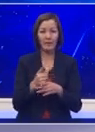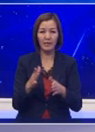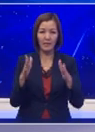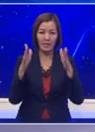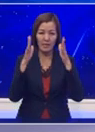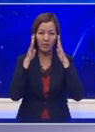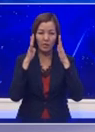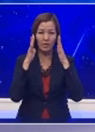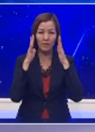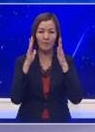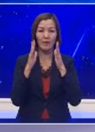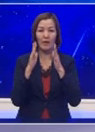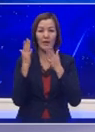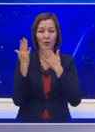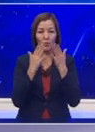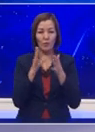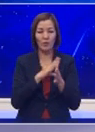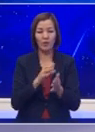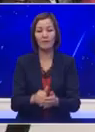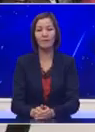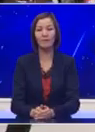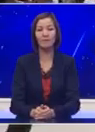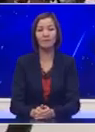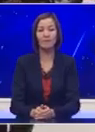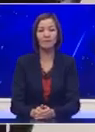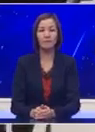Алғаш рет азан шақырылып, намаз оқылды.